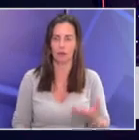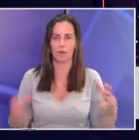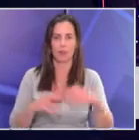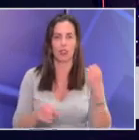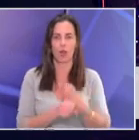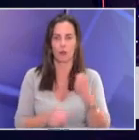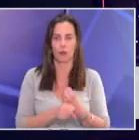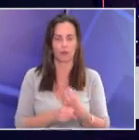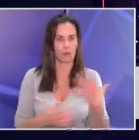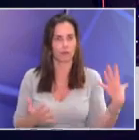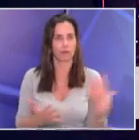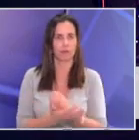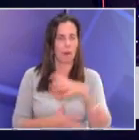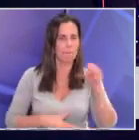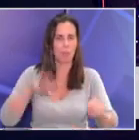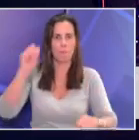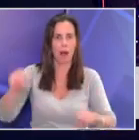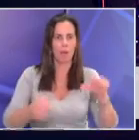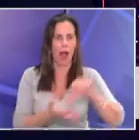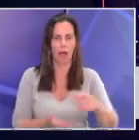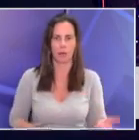שמפלגת העבודה כבשה מספר ערים.